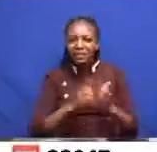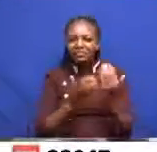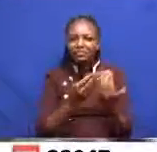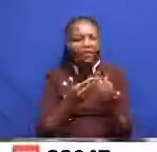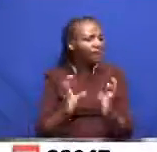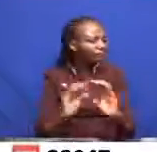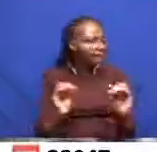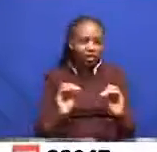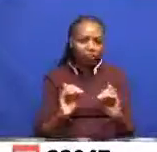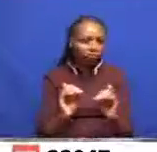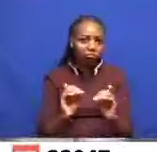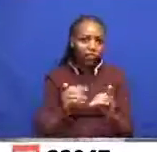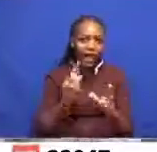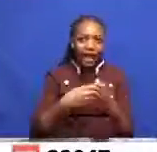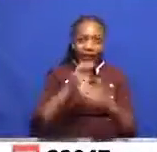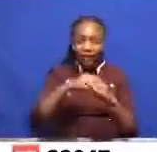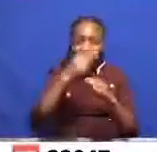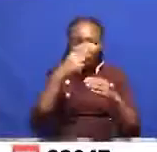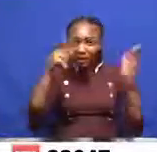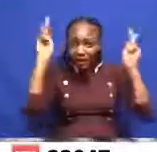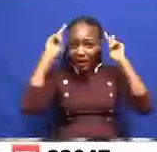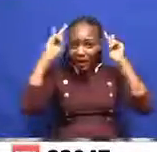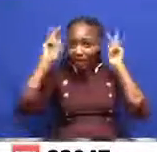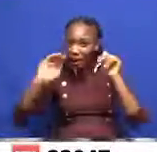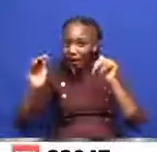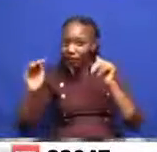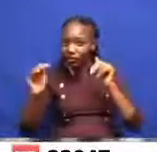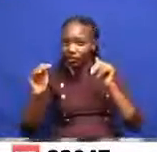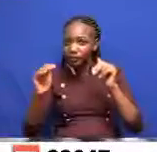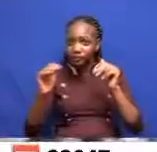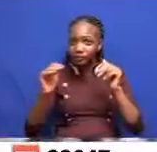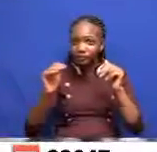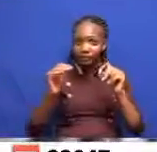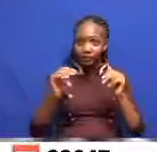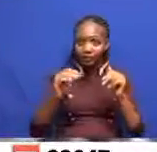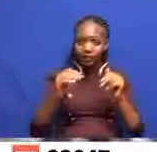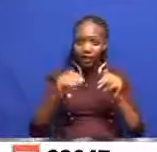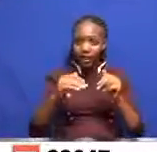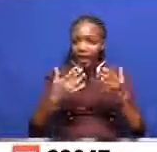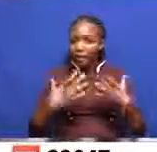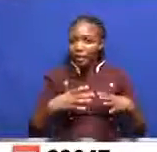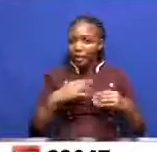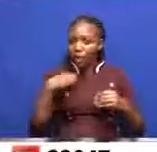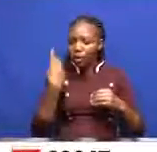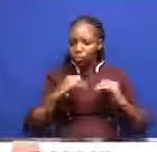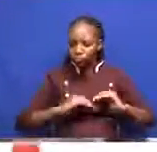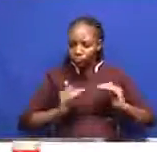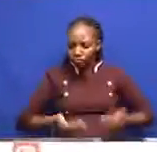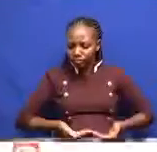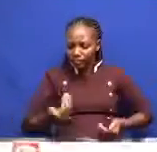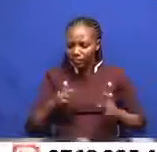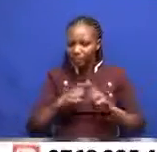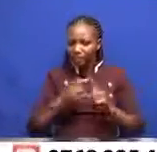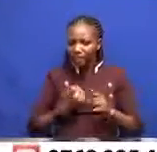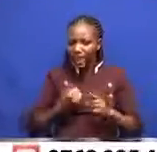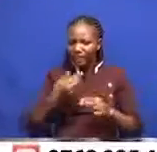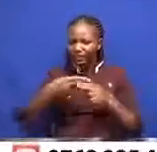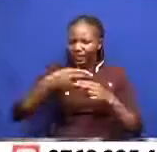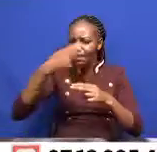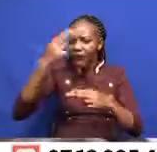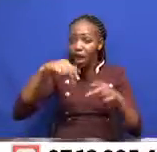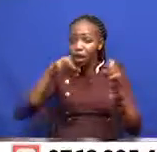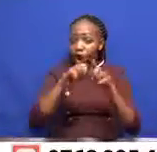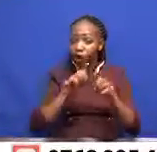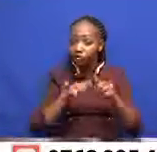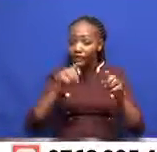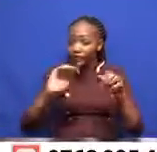wa corona, by the way, ukiangalia Kakamega County, kiwango cha mimba, watoto ambao kwa na mimba kiko juu pamoja na wamama. Pia wakati wa Kakamega County,